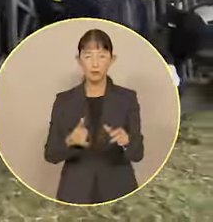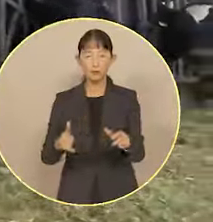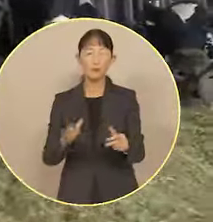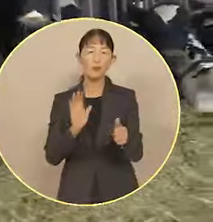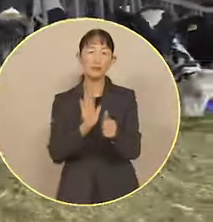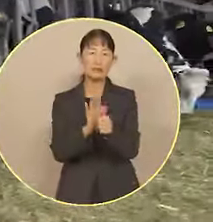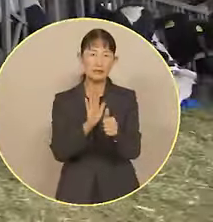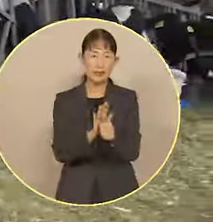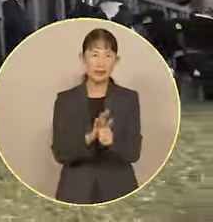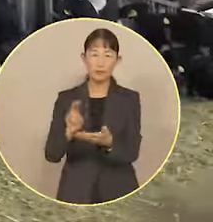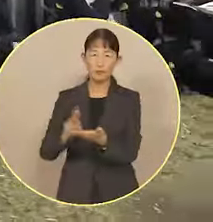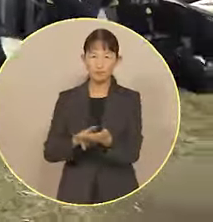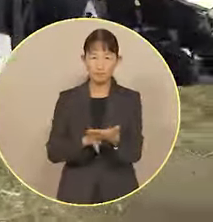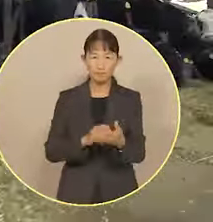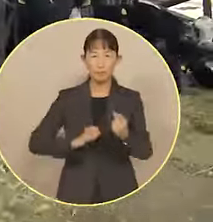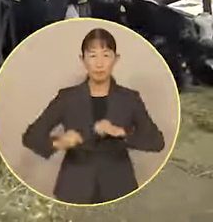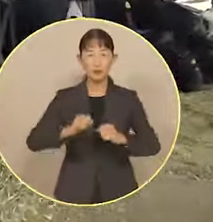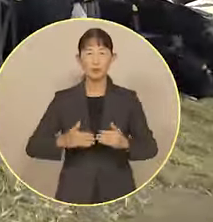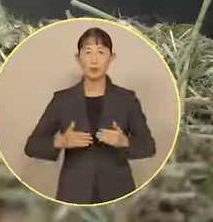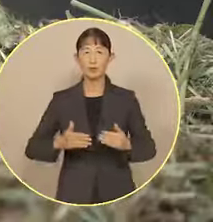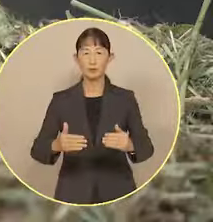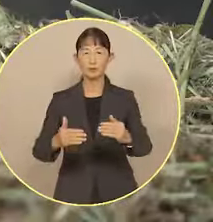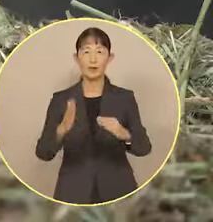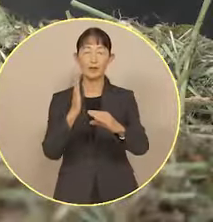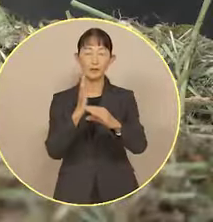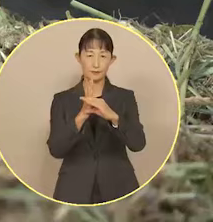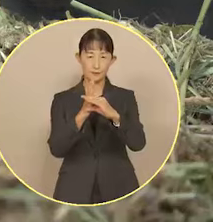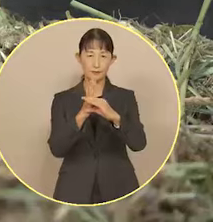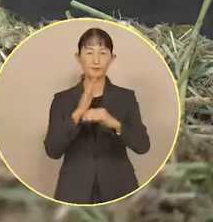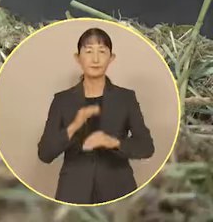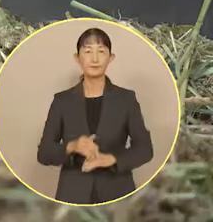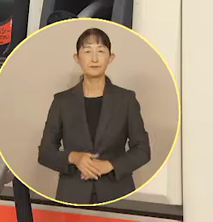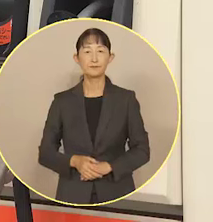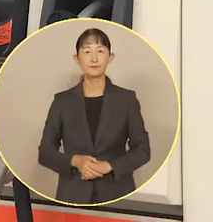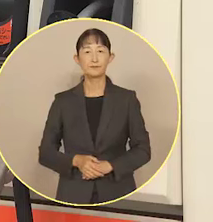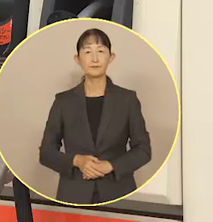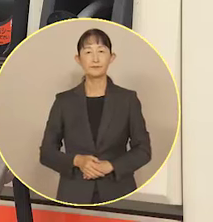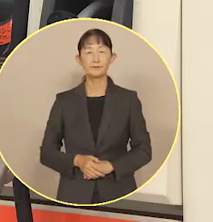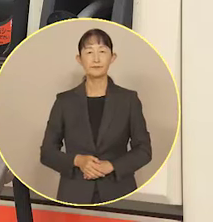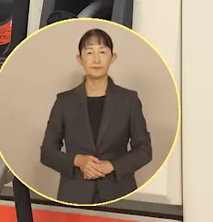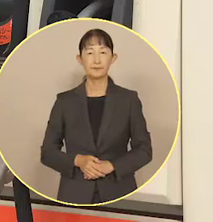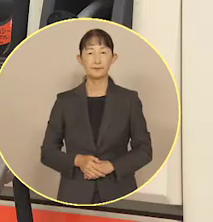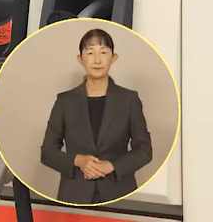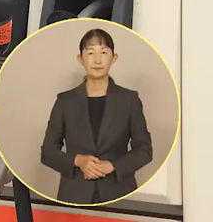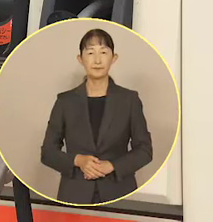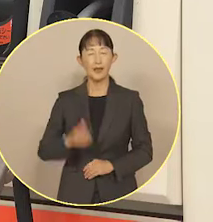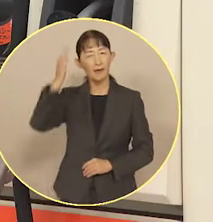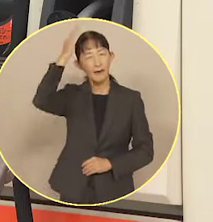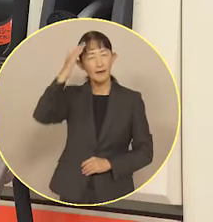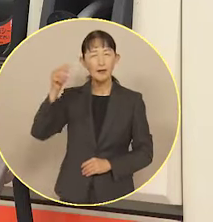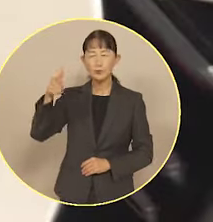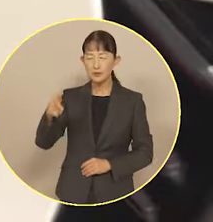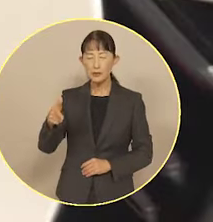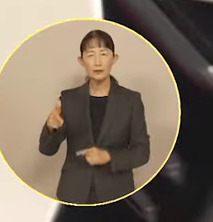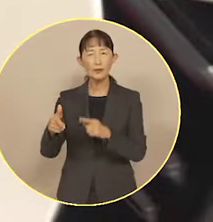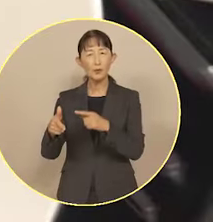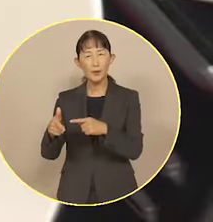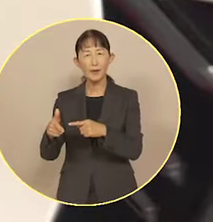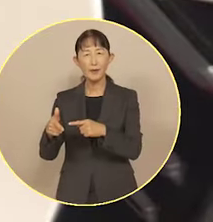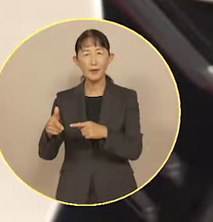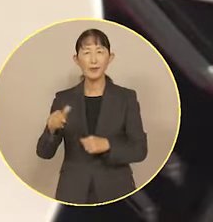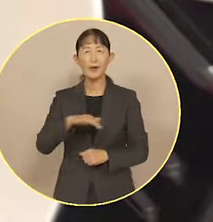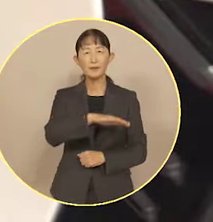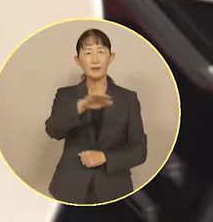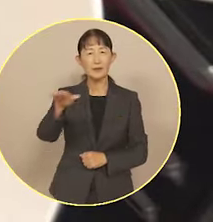支援などを決定し取り組みを進めてまっておりますまたあのガソリンとかですね本当に